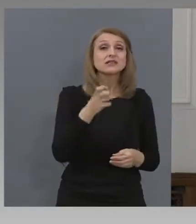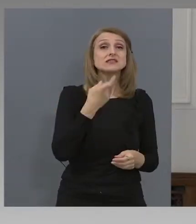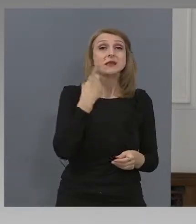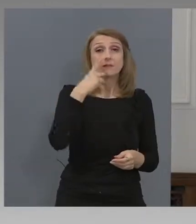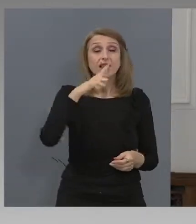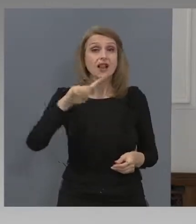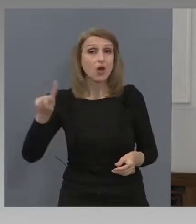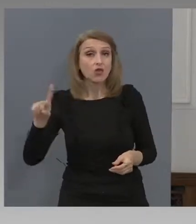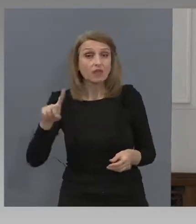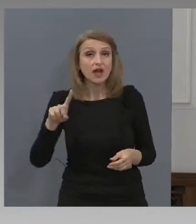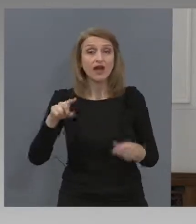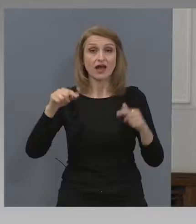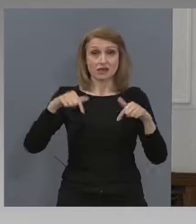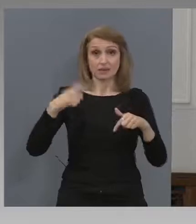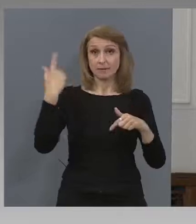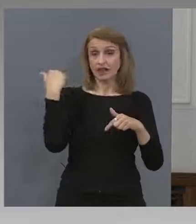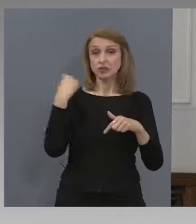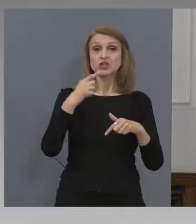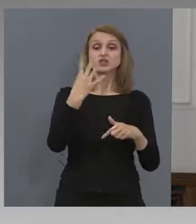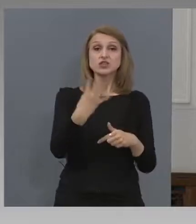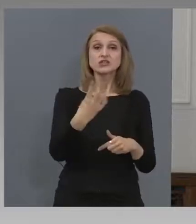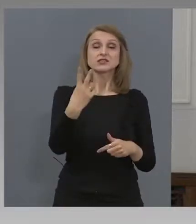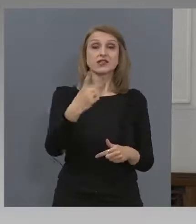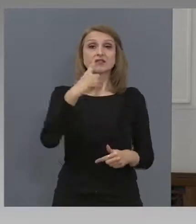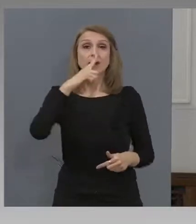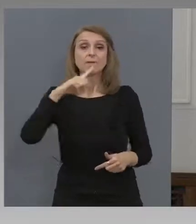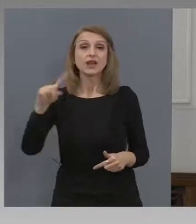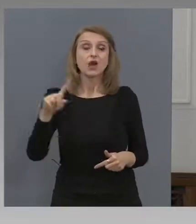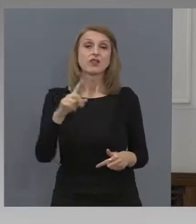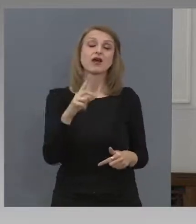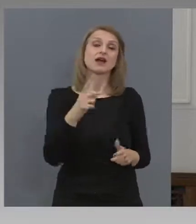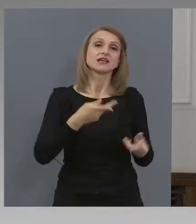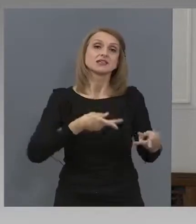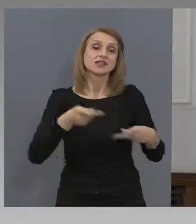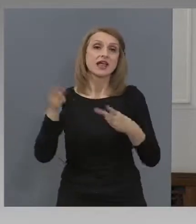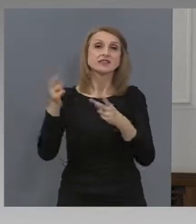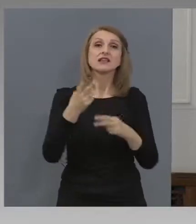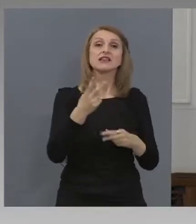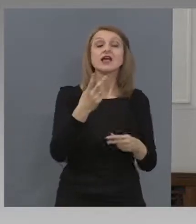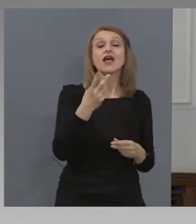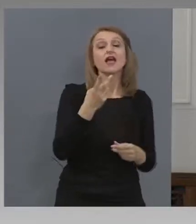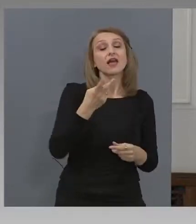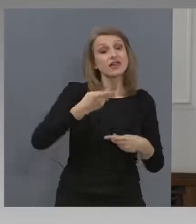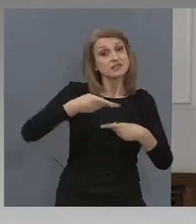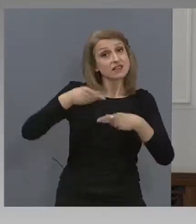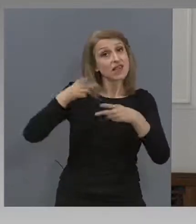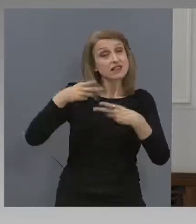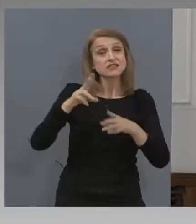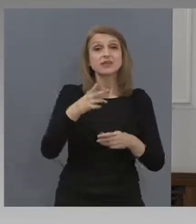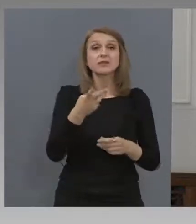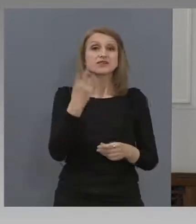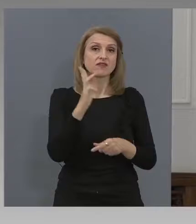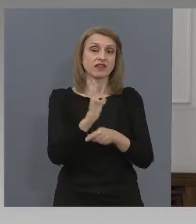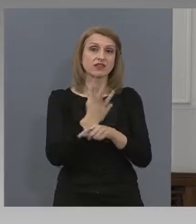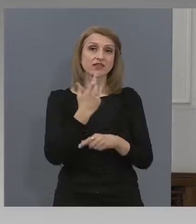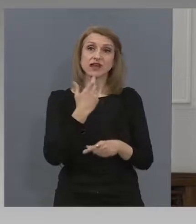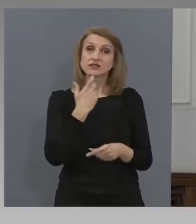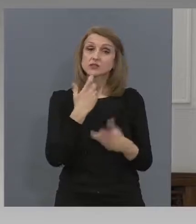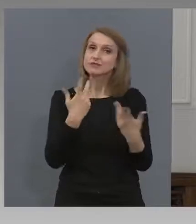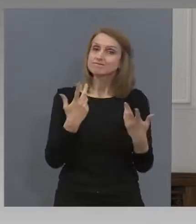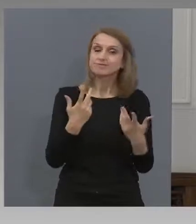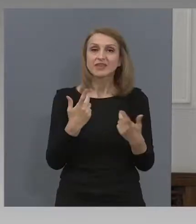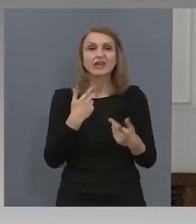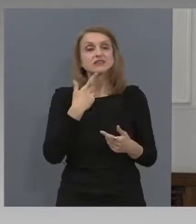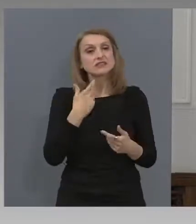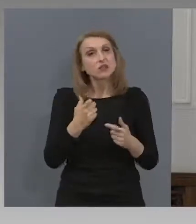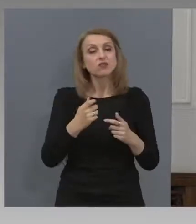предходната година, 42 милиона през 2019 година. Тоест ние трябва да държим сметка и за този интерес на